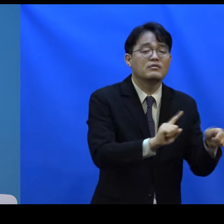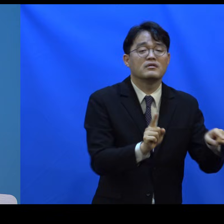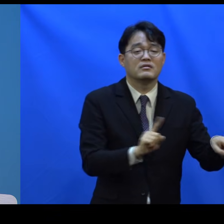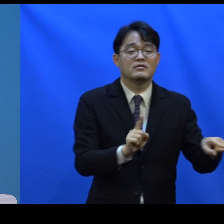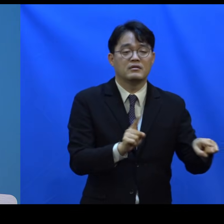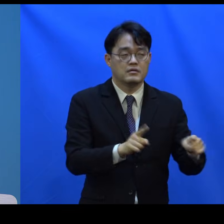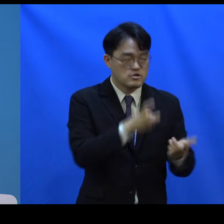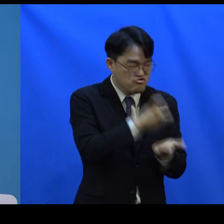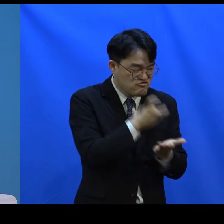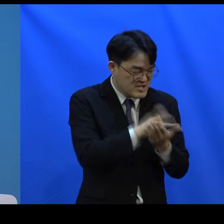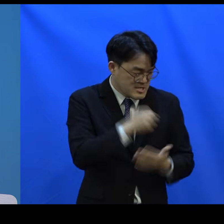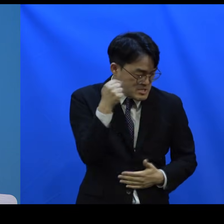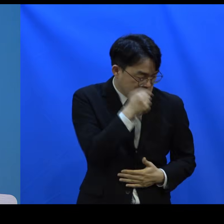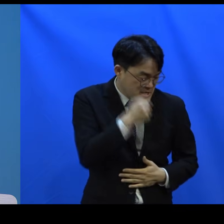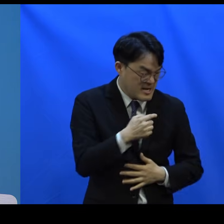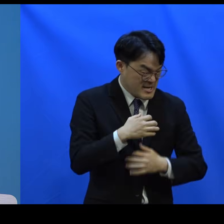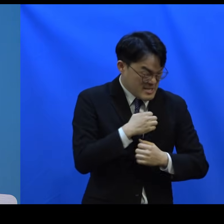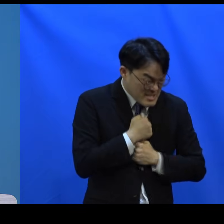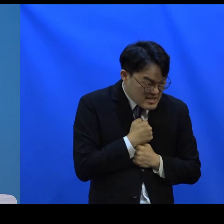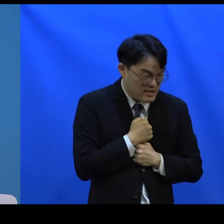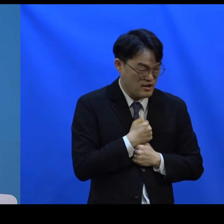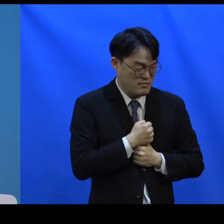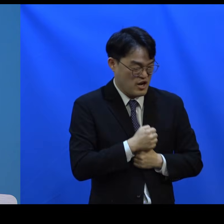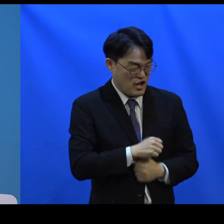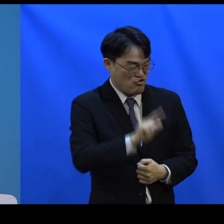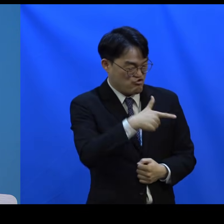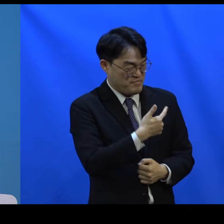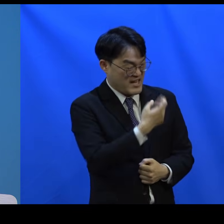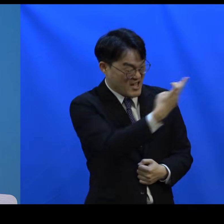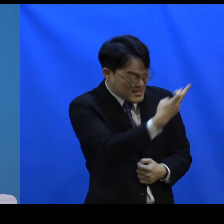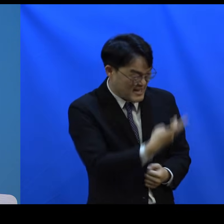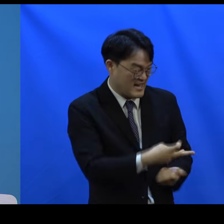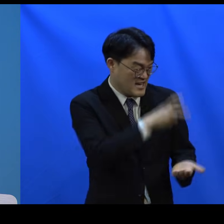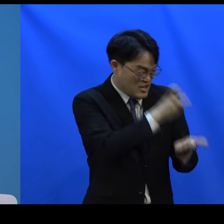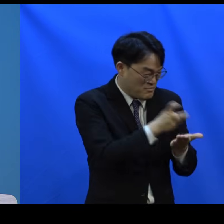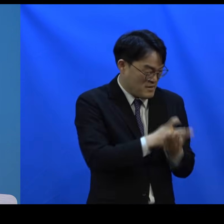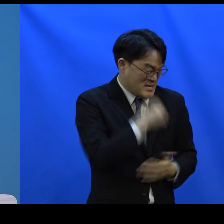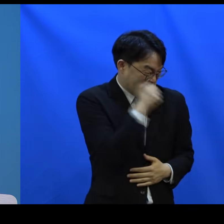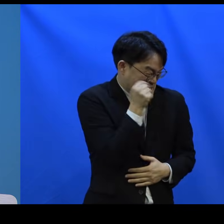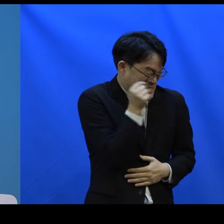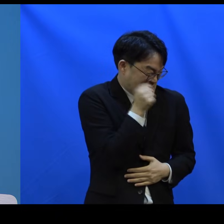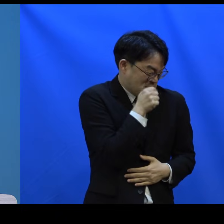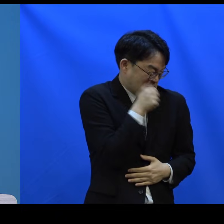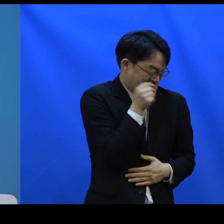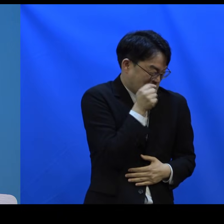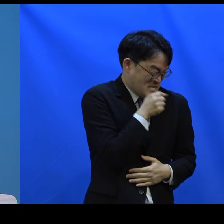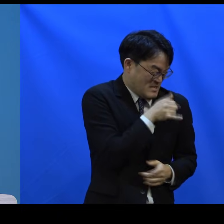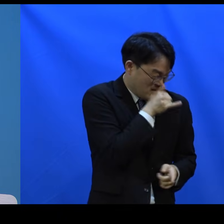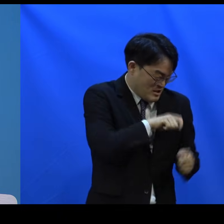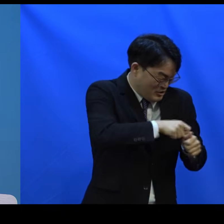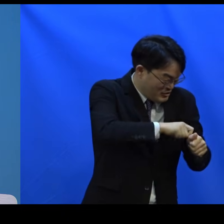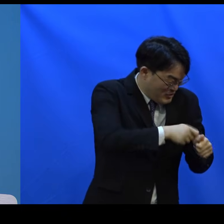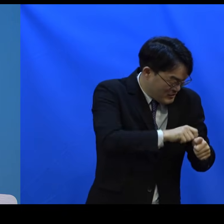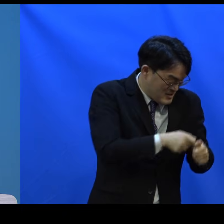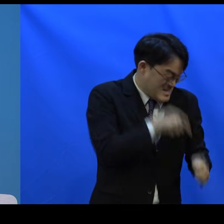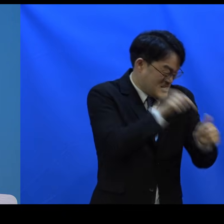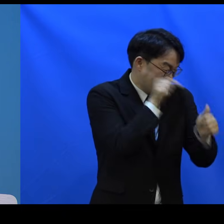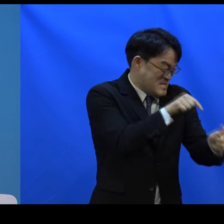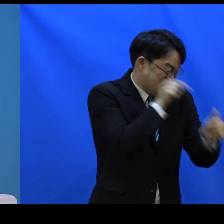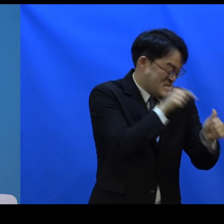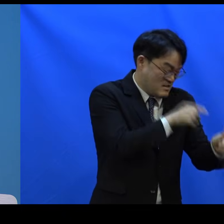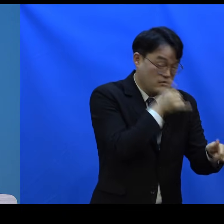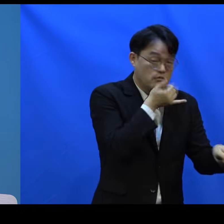있는 거. 예. 그러니까 엉뚱한 대로 흘렀던 거죠. 엉뚱한 대로 흘러버리는 거죠.